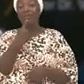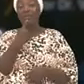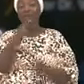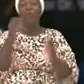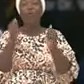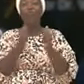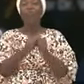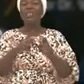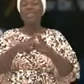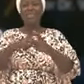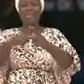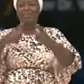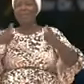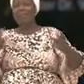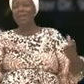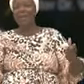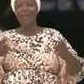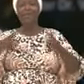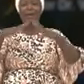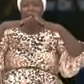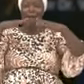de grands sourires